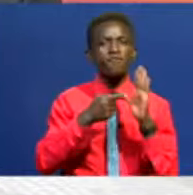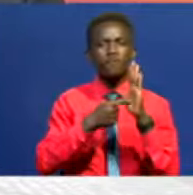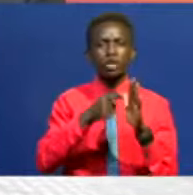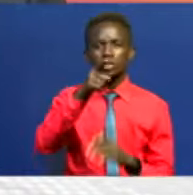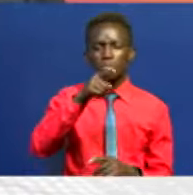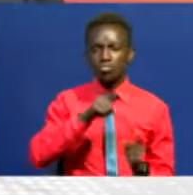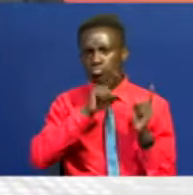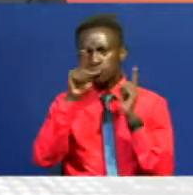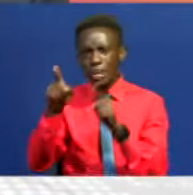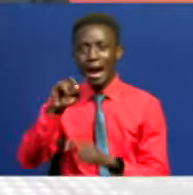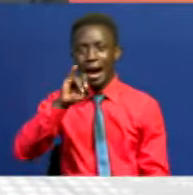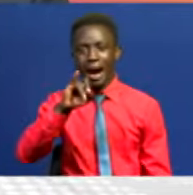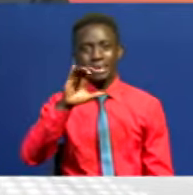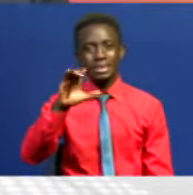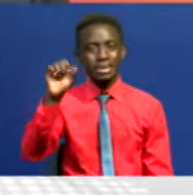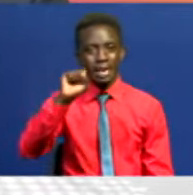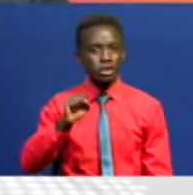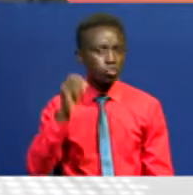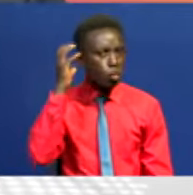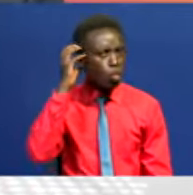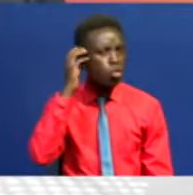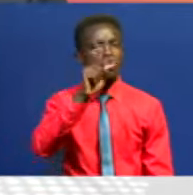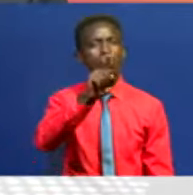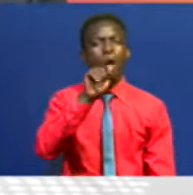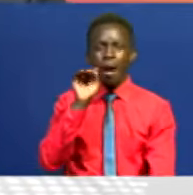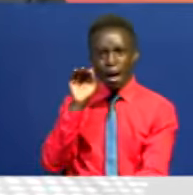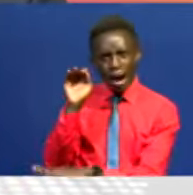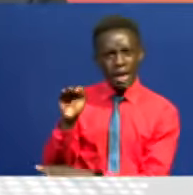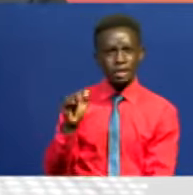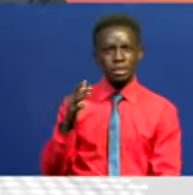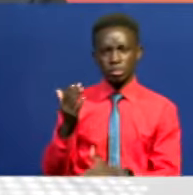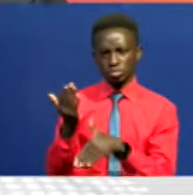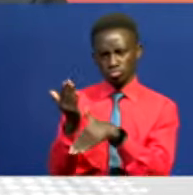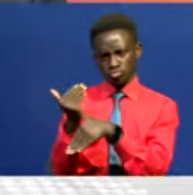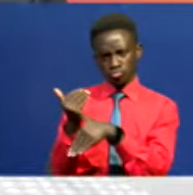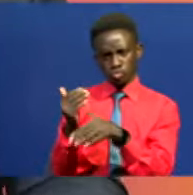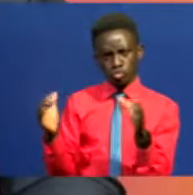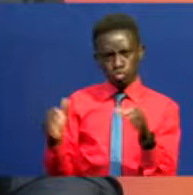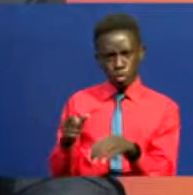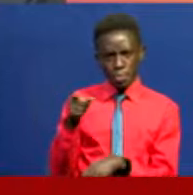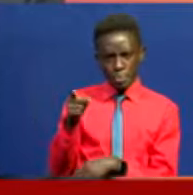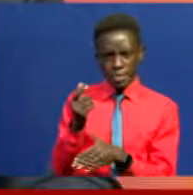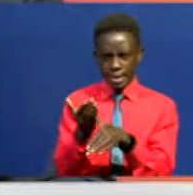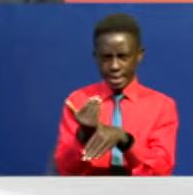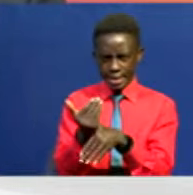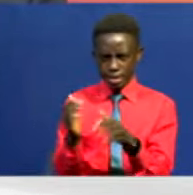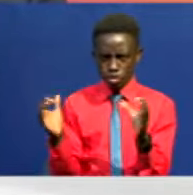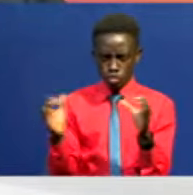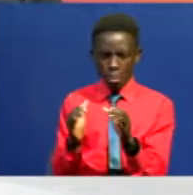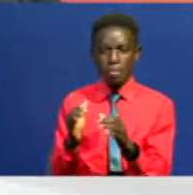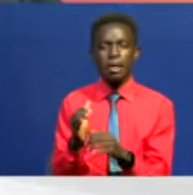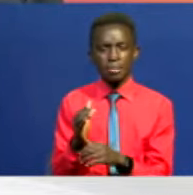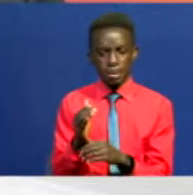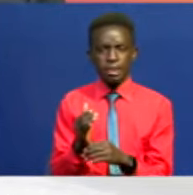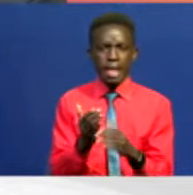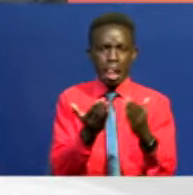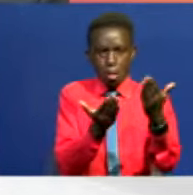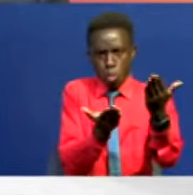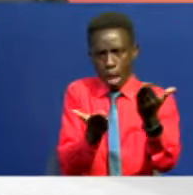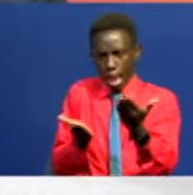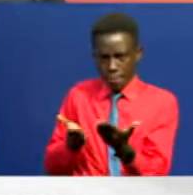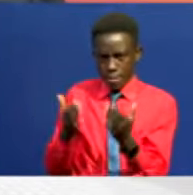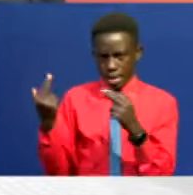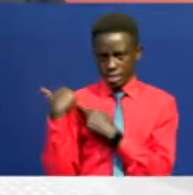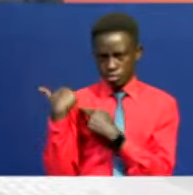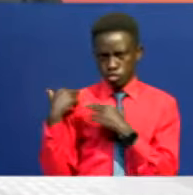ni ICS college, uliza wale ambao umepata pale kwa chumba cha kukaribisha wanafunzi ama wageni,